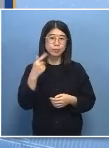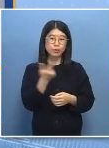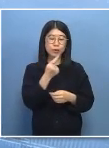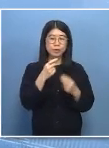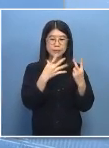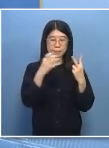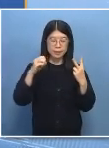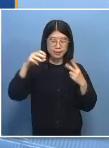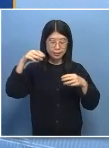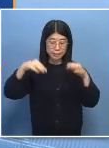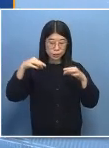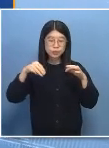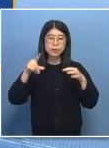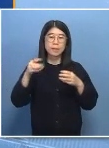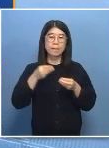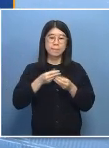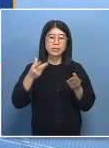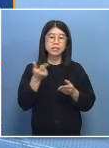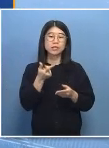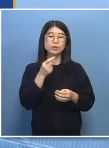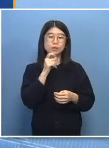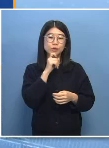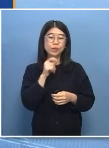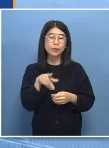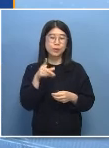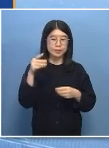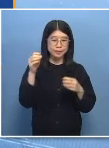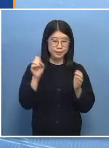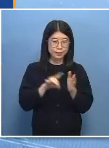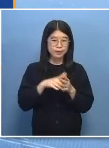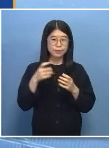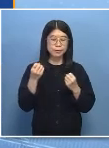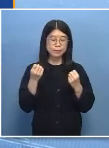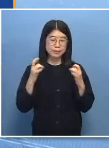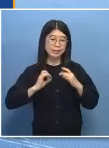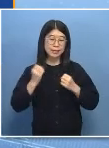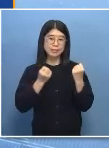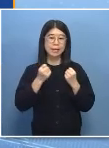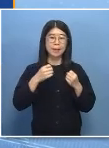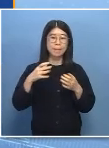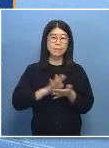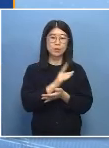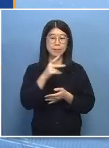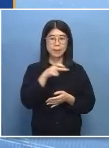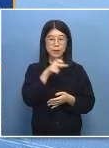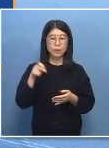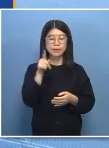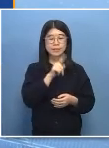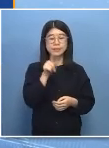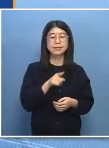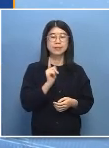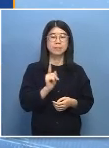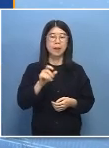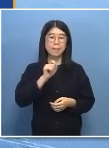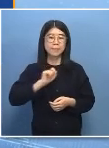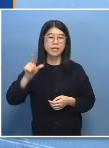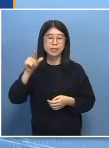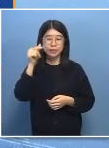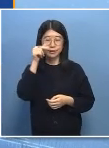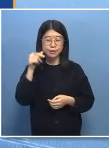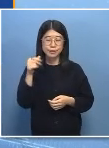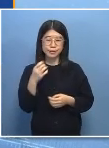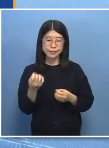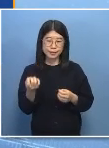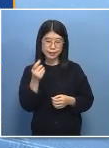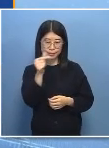蚊。運輸及物流局數據，電動私家車每年牌費平均大約1100蚊，比起燃油私家車嘅平